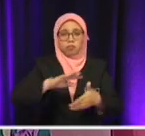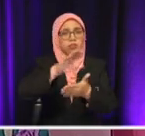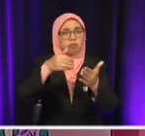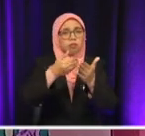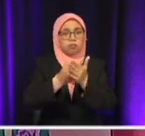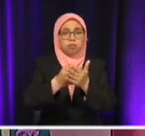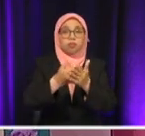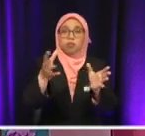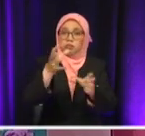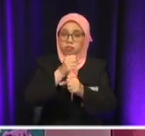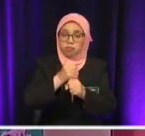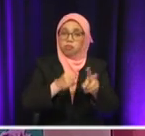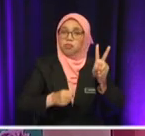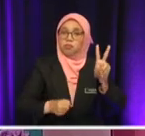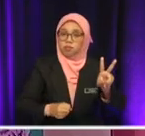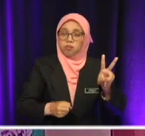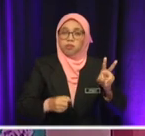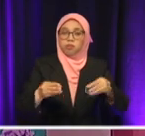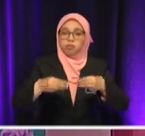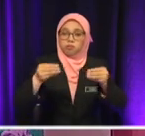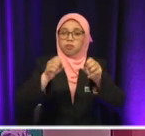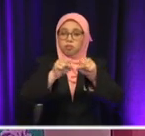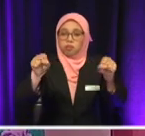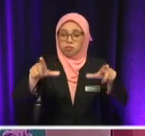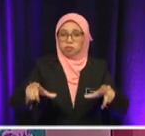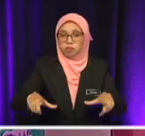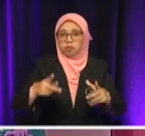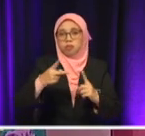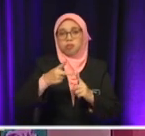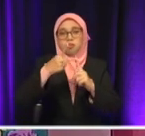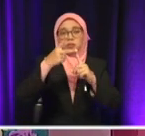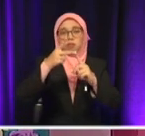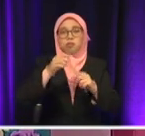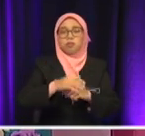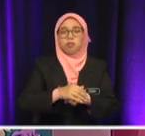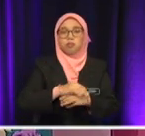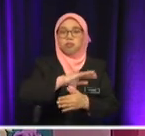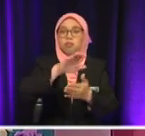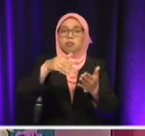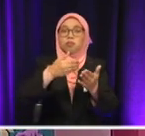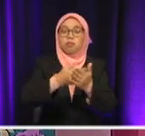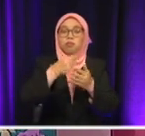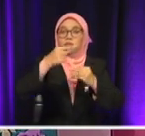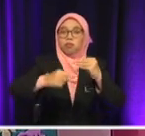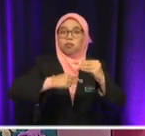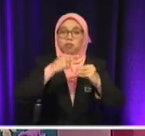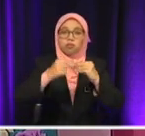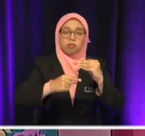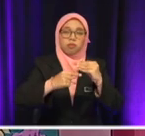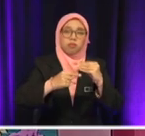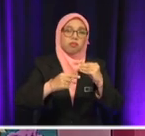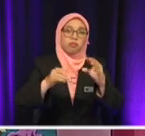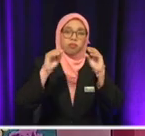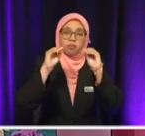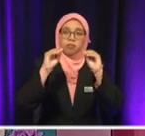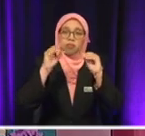sijil khas dari lembaga peperiksaan yang mana dalam sijil itu merangkumi semua tentang mata pelajaran asuhan dan pendidikan